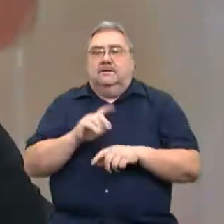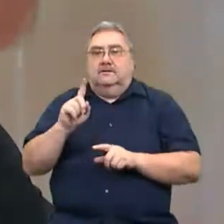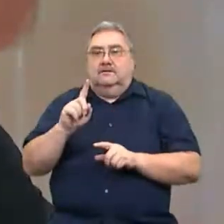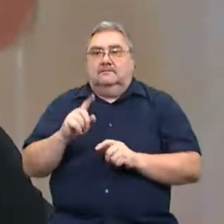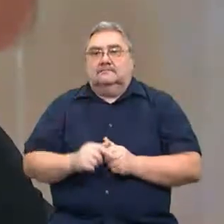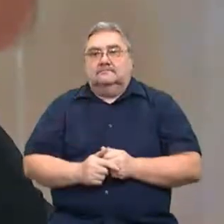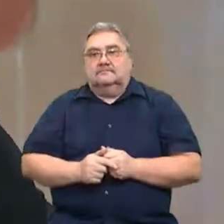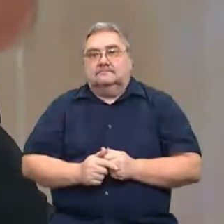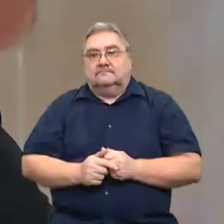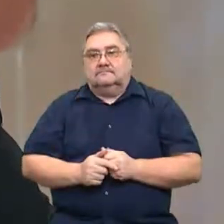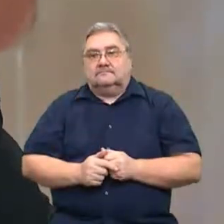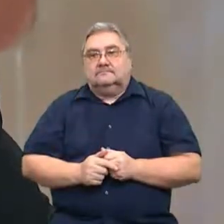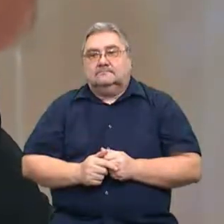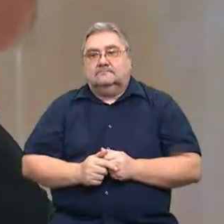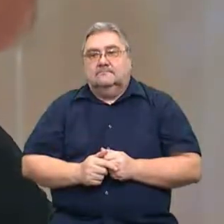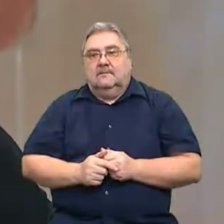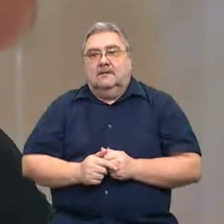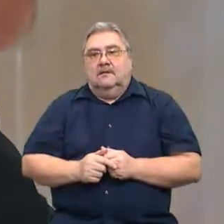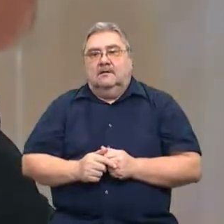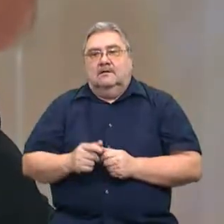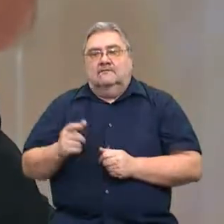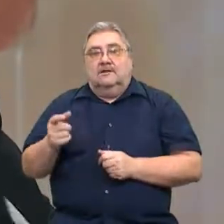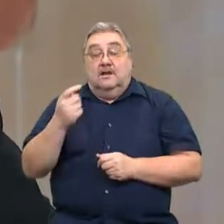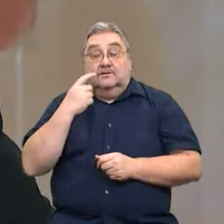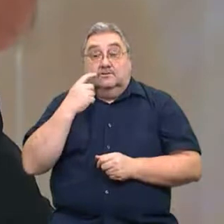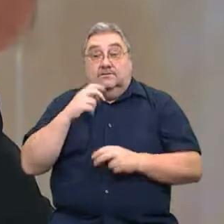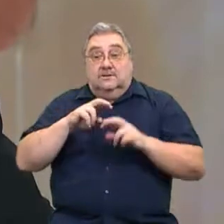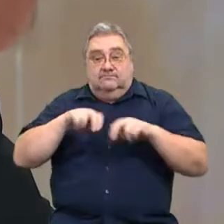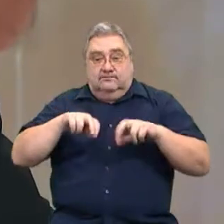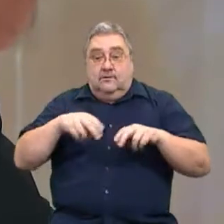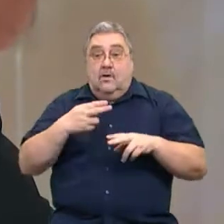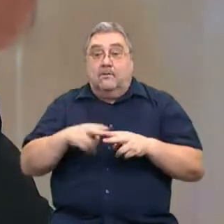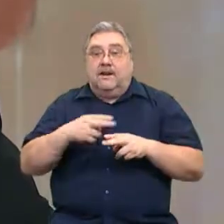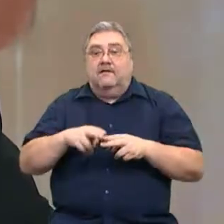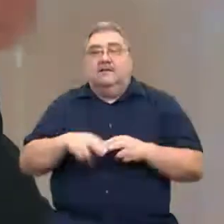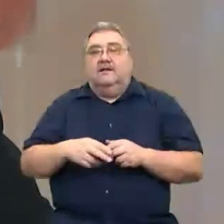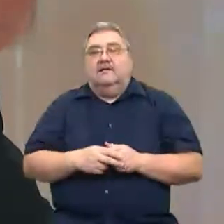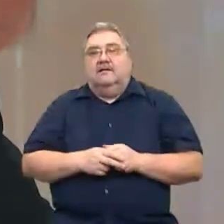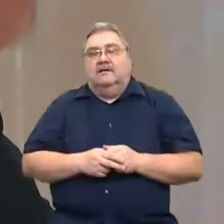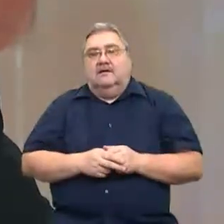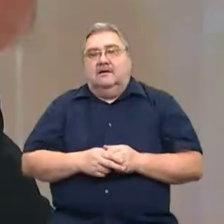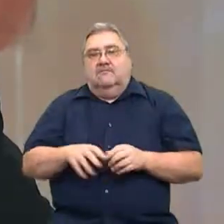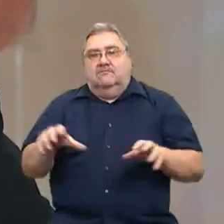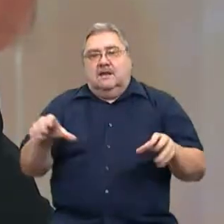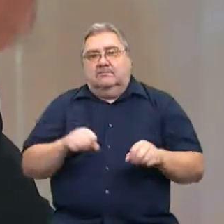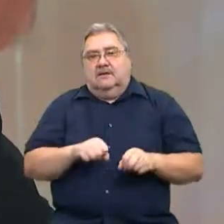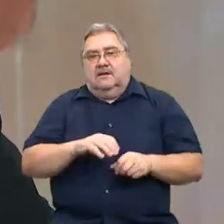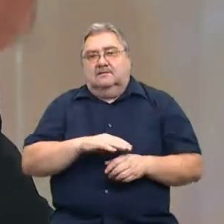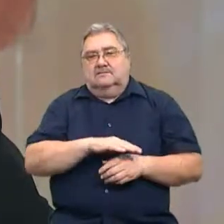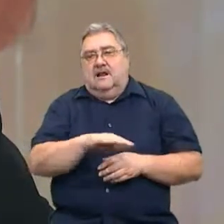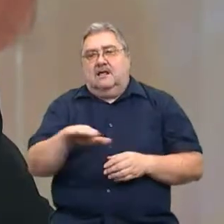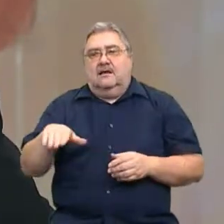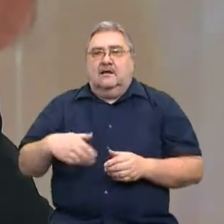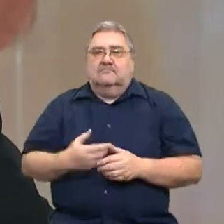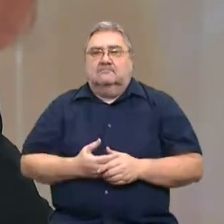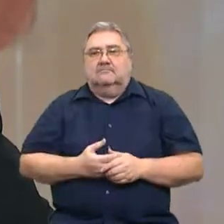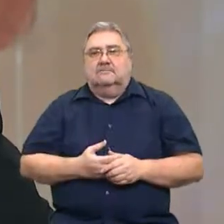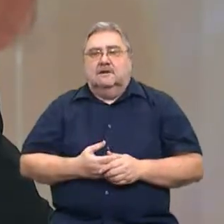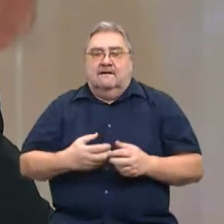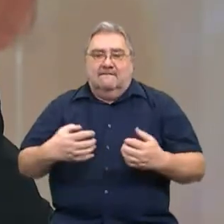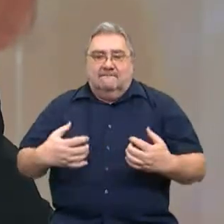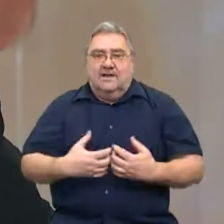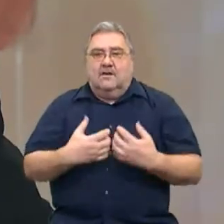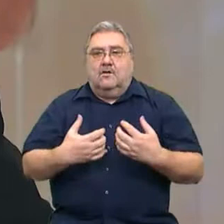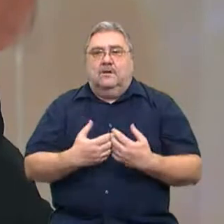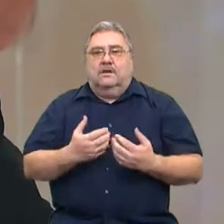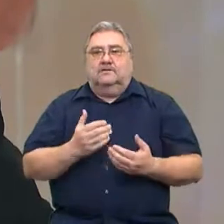oboru samozřejmě. No v té rekonstruktivní stomatologii. Jo. Ta rekonstruktivní stomatologie zabírá de facto výrobky,